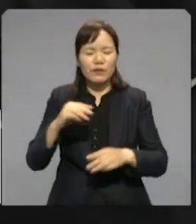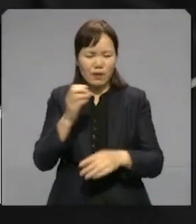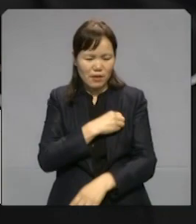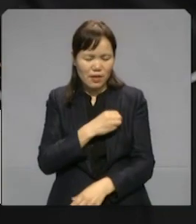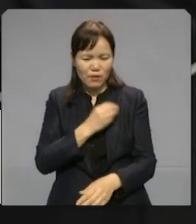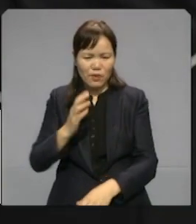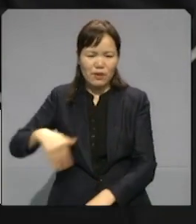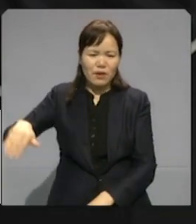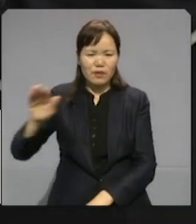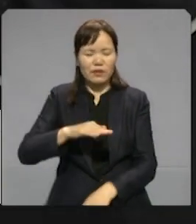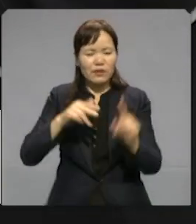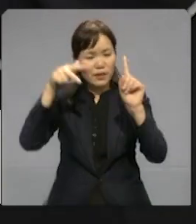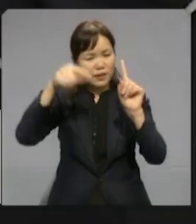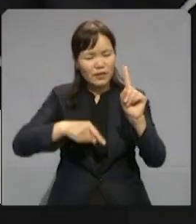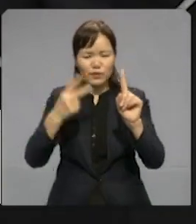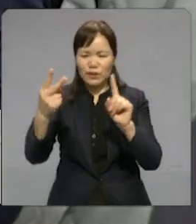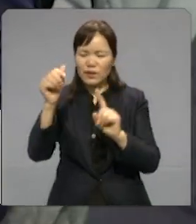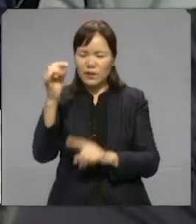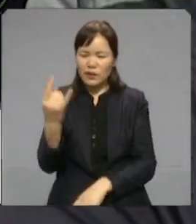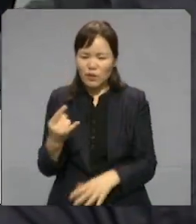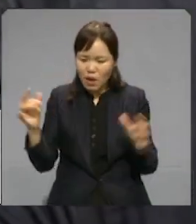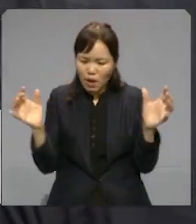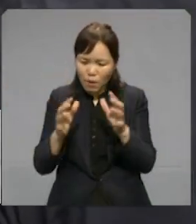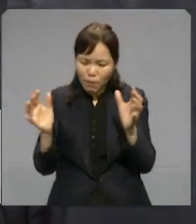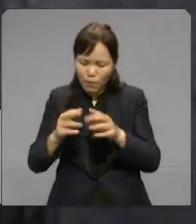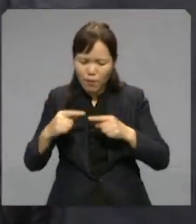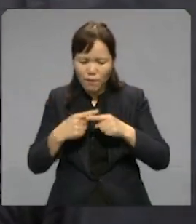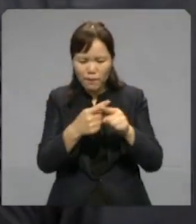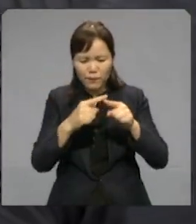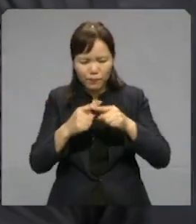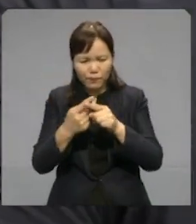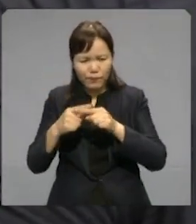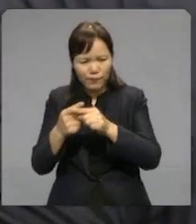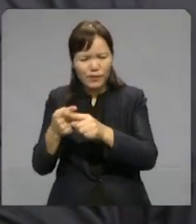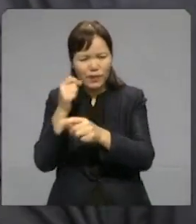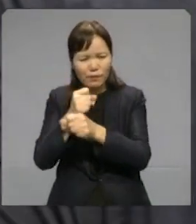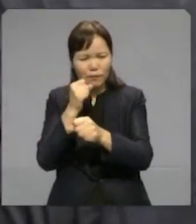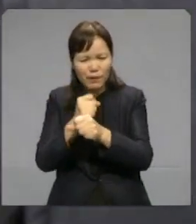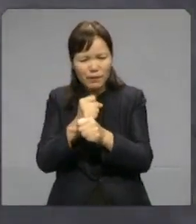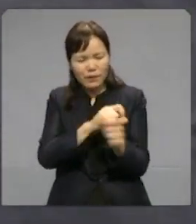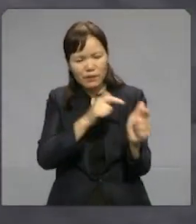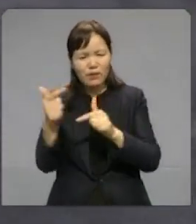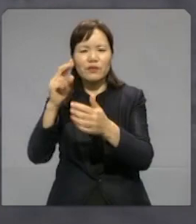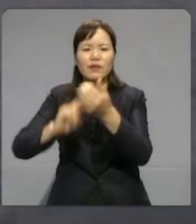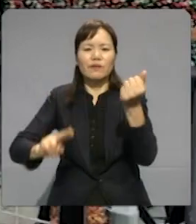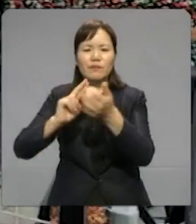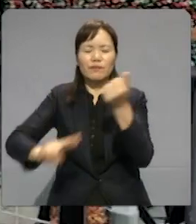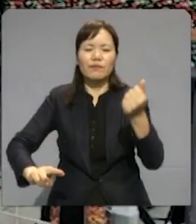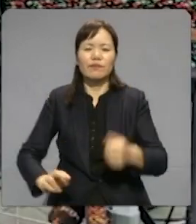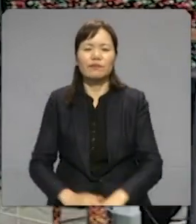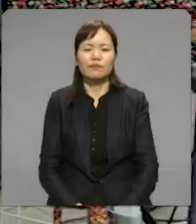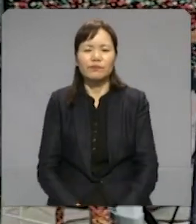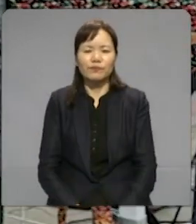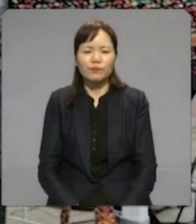회원들이 주 2회 주민자치센터에 모여 손뜨개한 작품들을 판매했습니다.